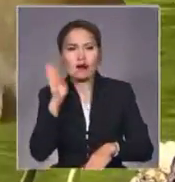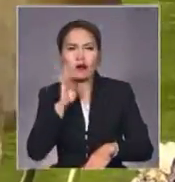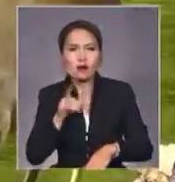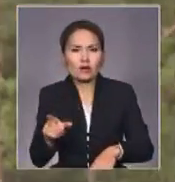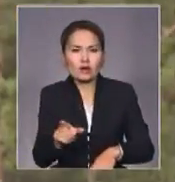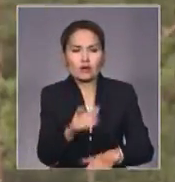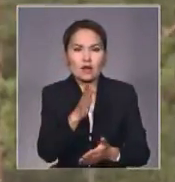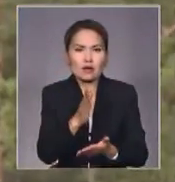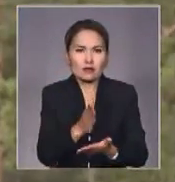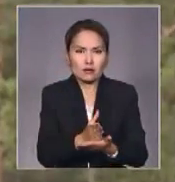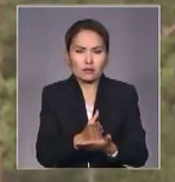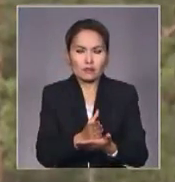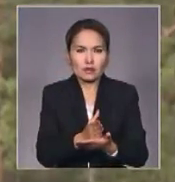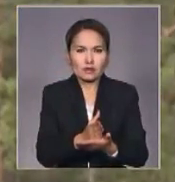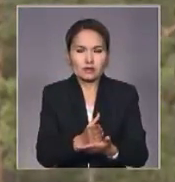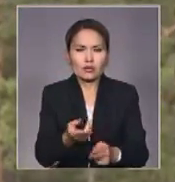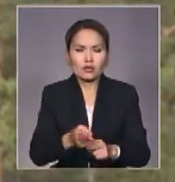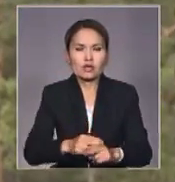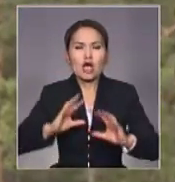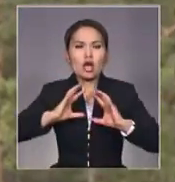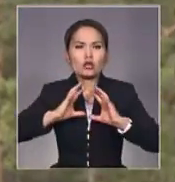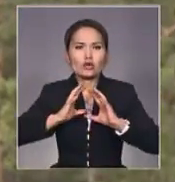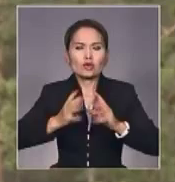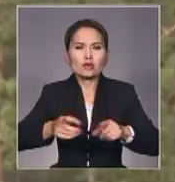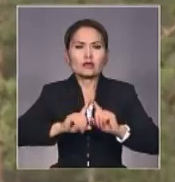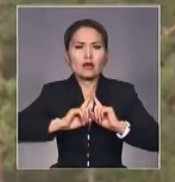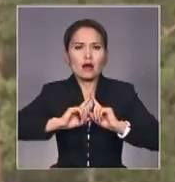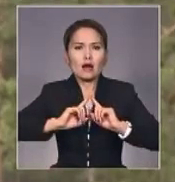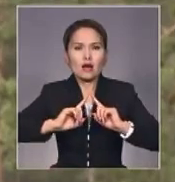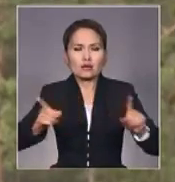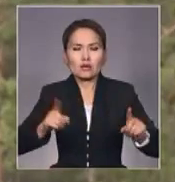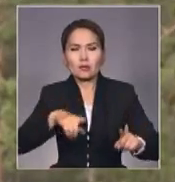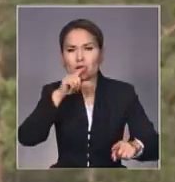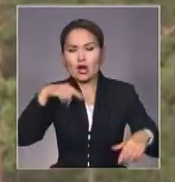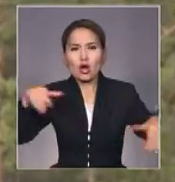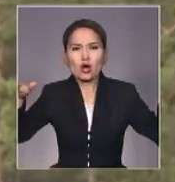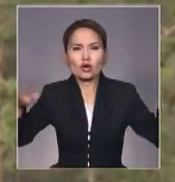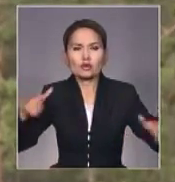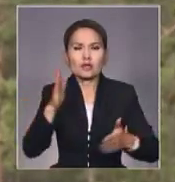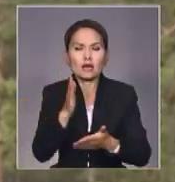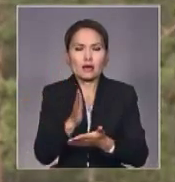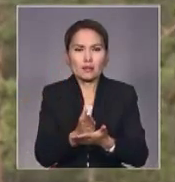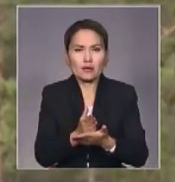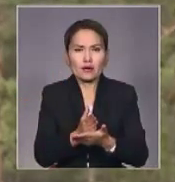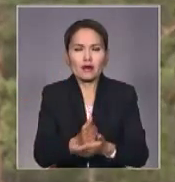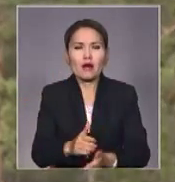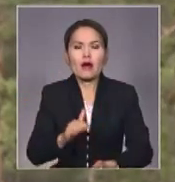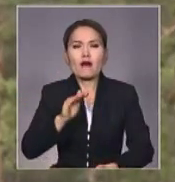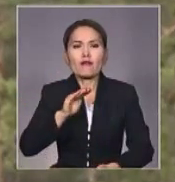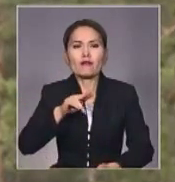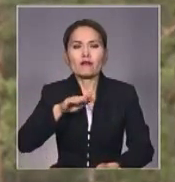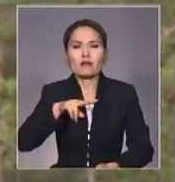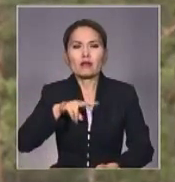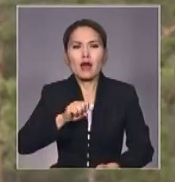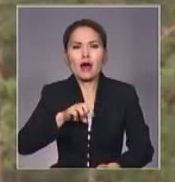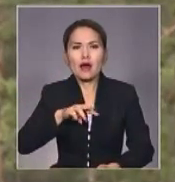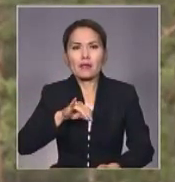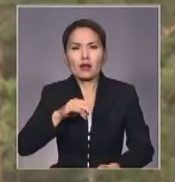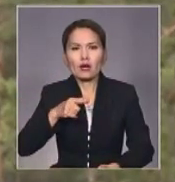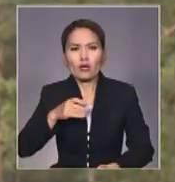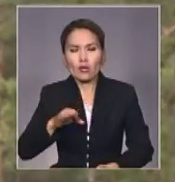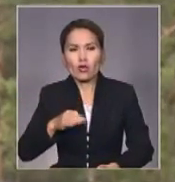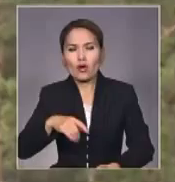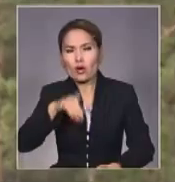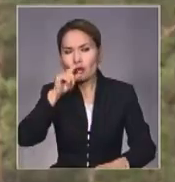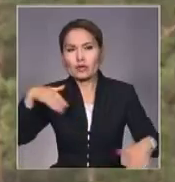мысалы ақтырна дейміз, бүкіл дүние жүзіндегі қызыл кітапқа енген, сосын осы фламинго құсы да бізге